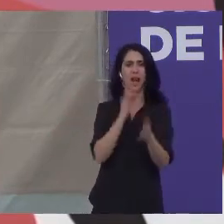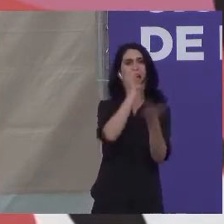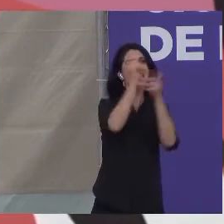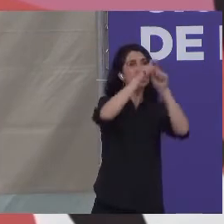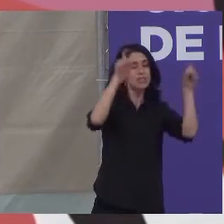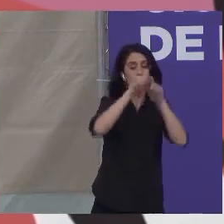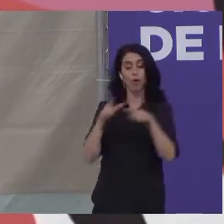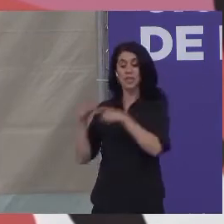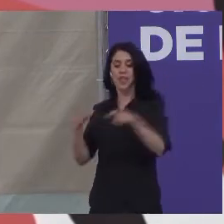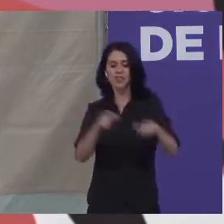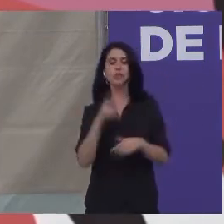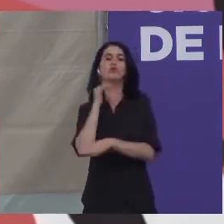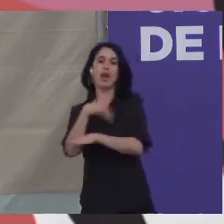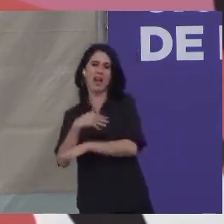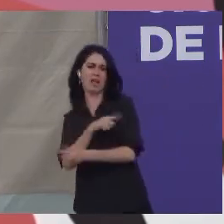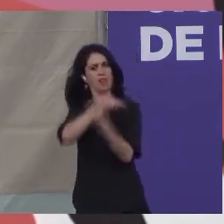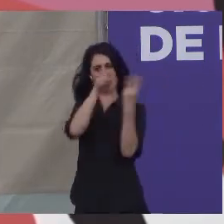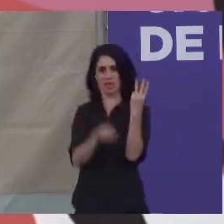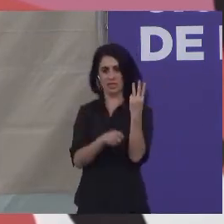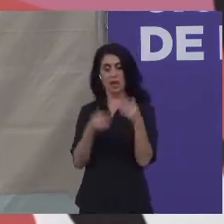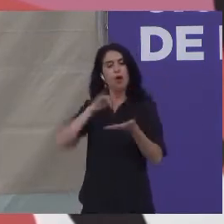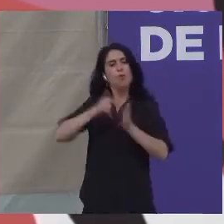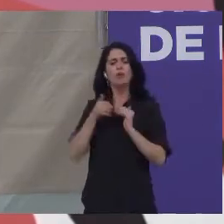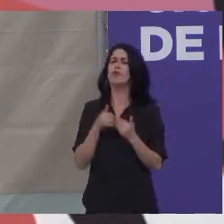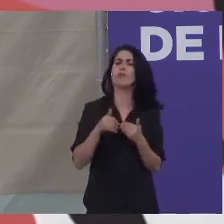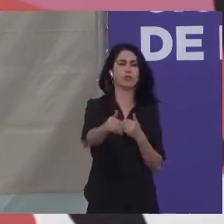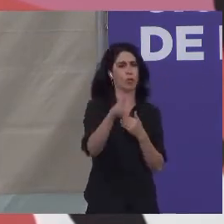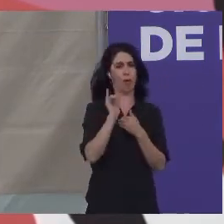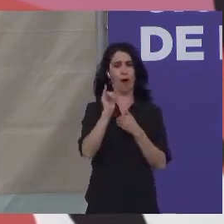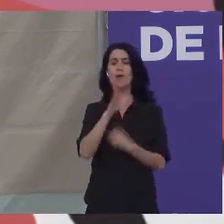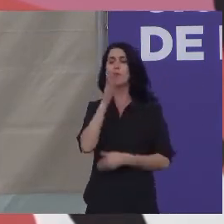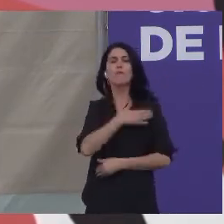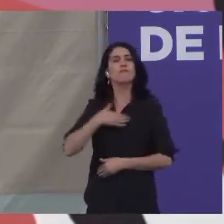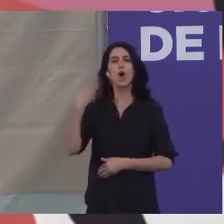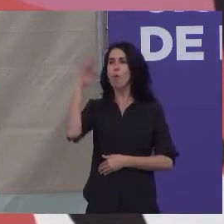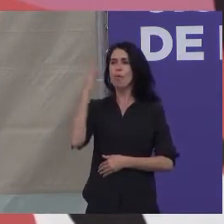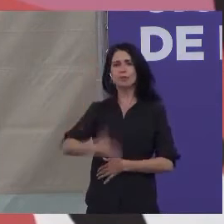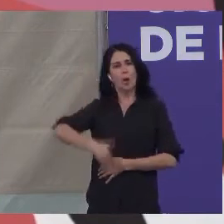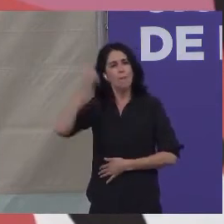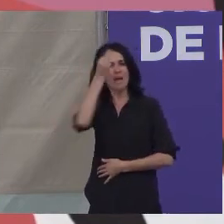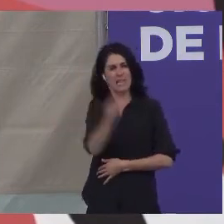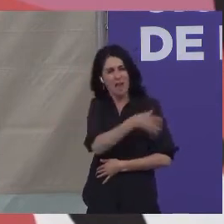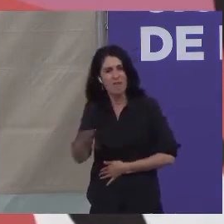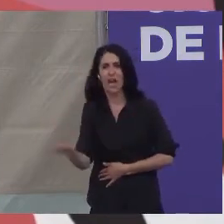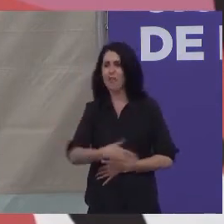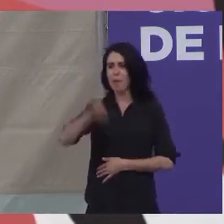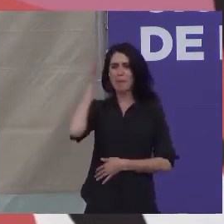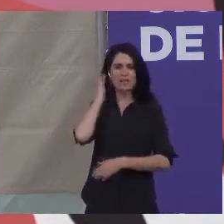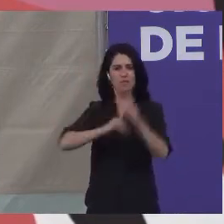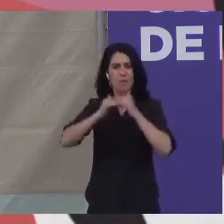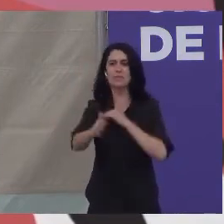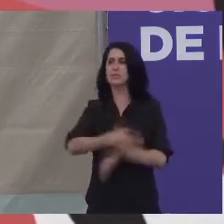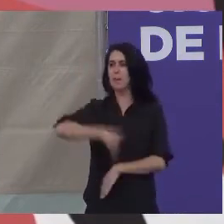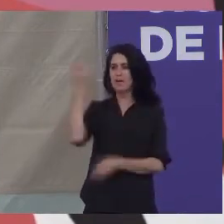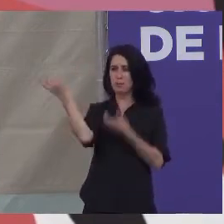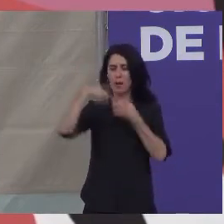carrer. Tenim un projecte de futur per un Podem més eficaç, més feminista, més participatiu, més